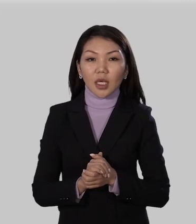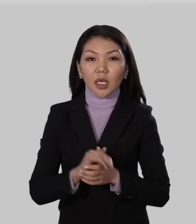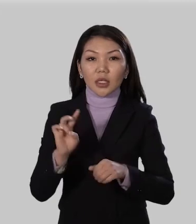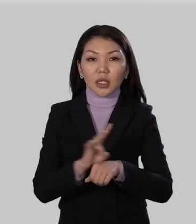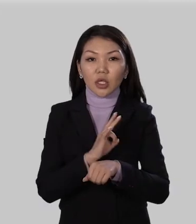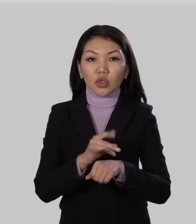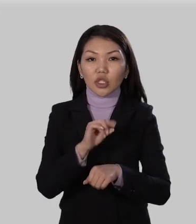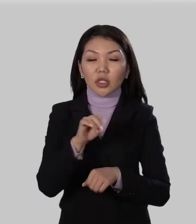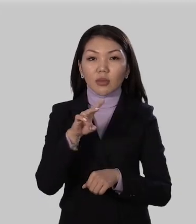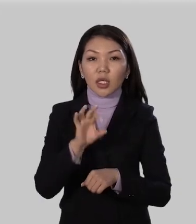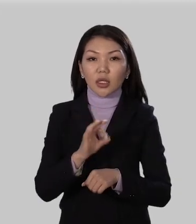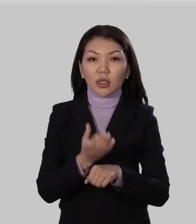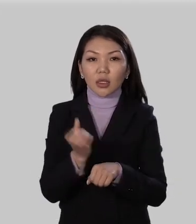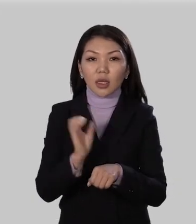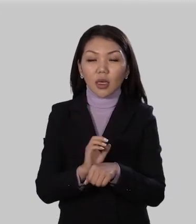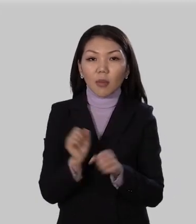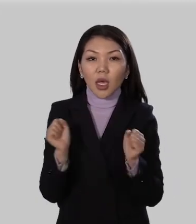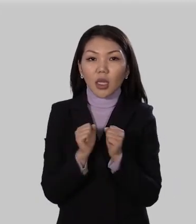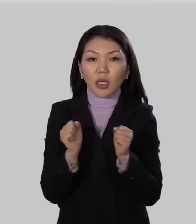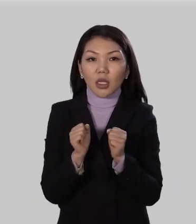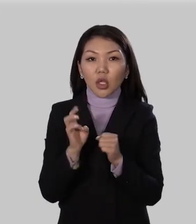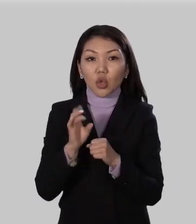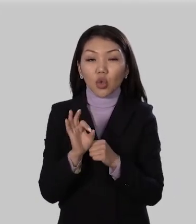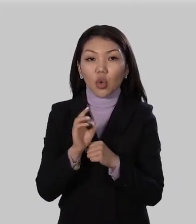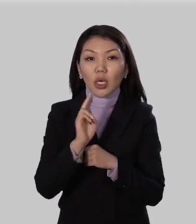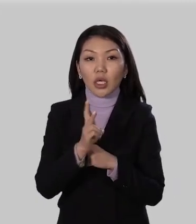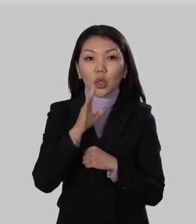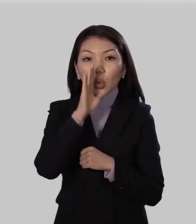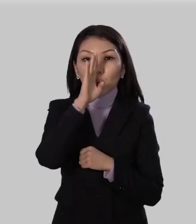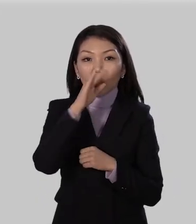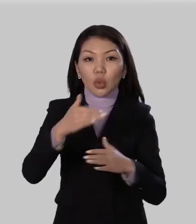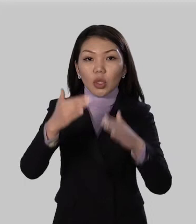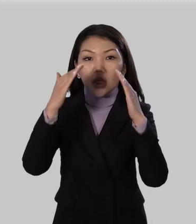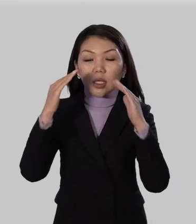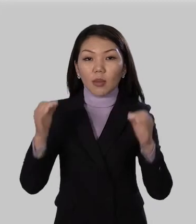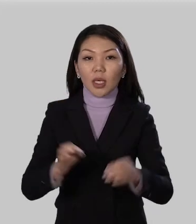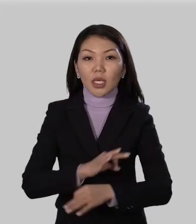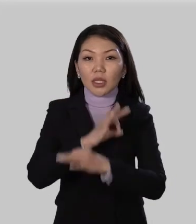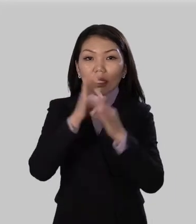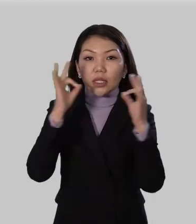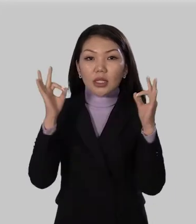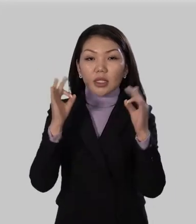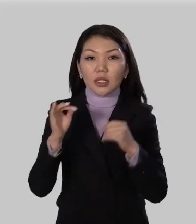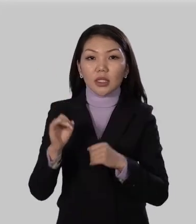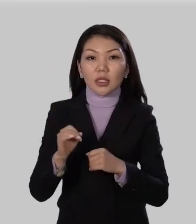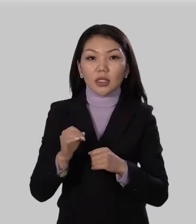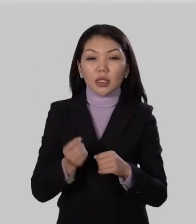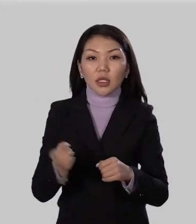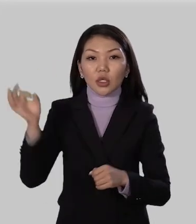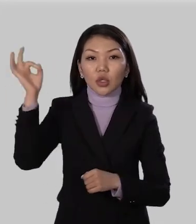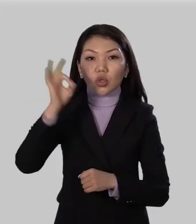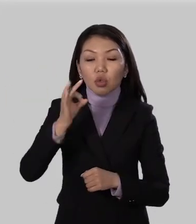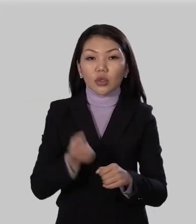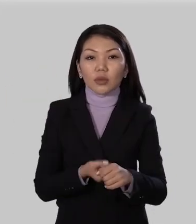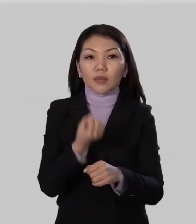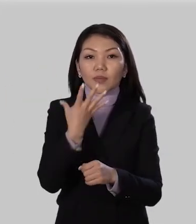За ночь чрезмерно похолодало. Но к утру небо разъяснилось, и взошло солнце.